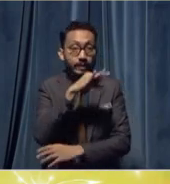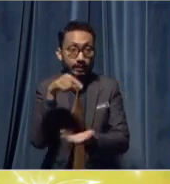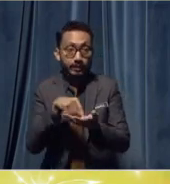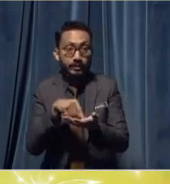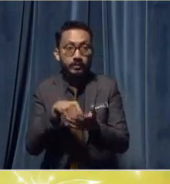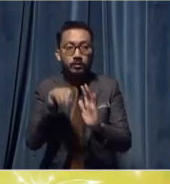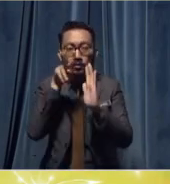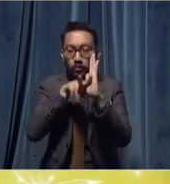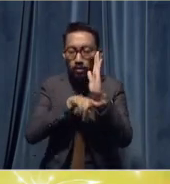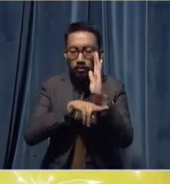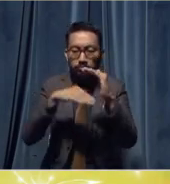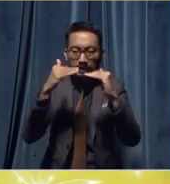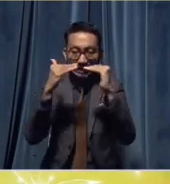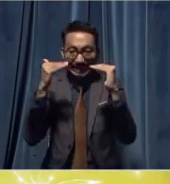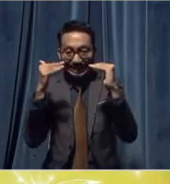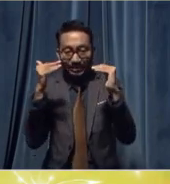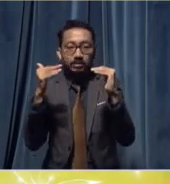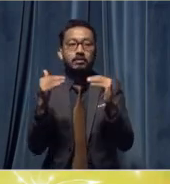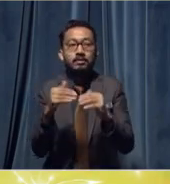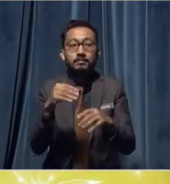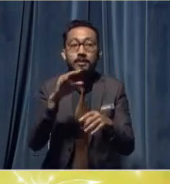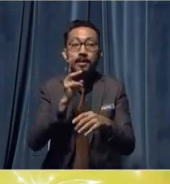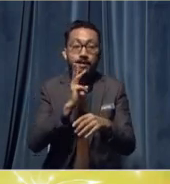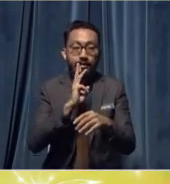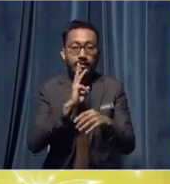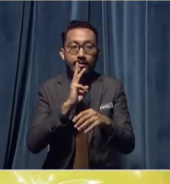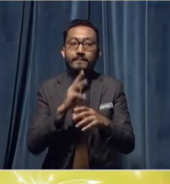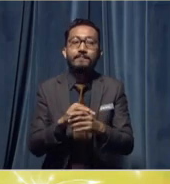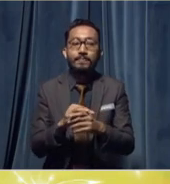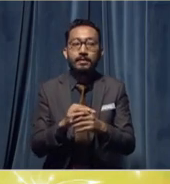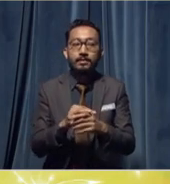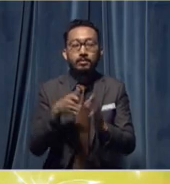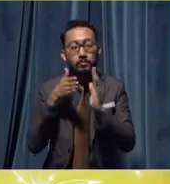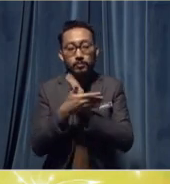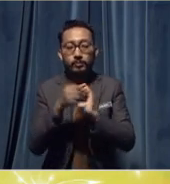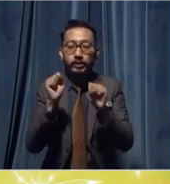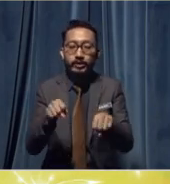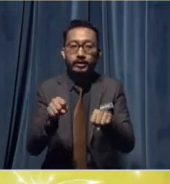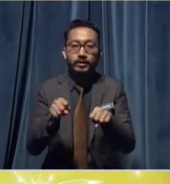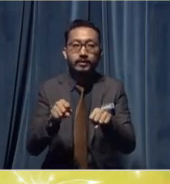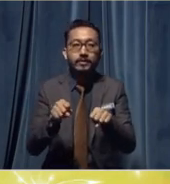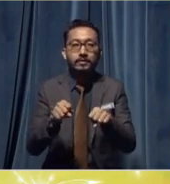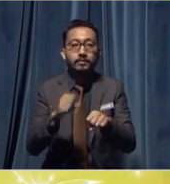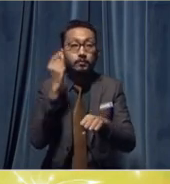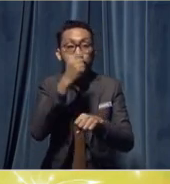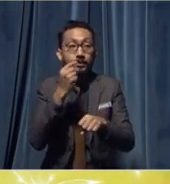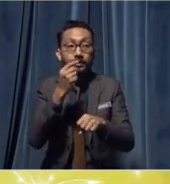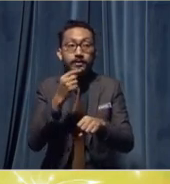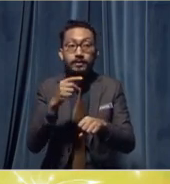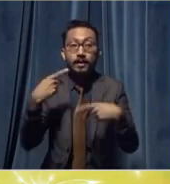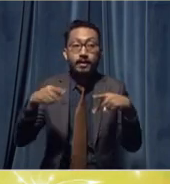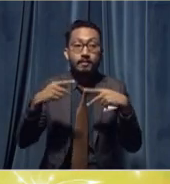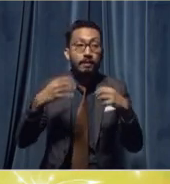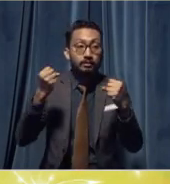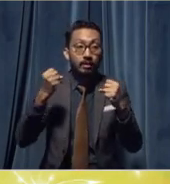ini mengurangkan tegangan permukaan air lalu membolehkan